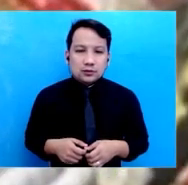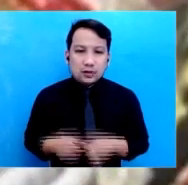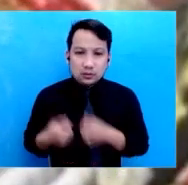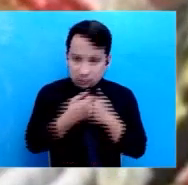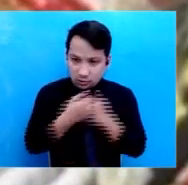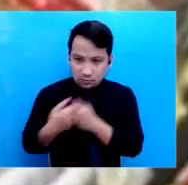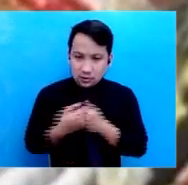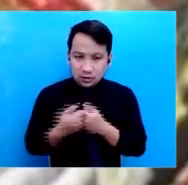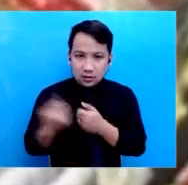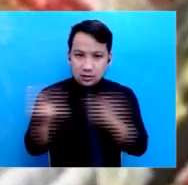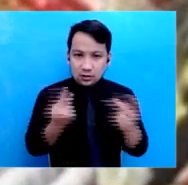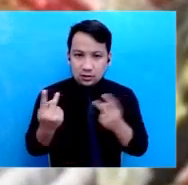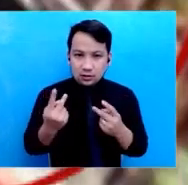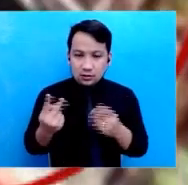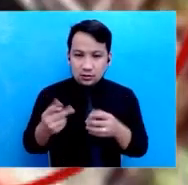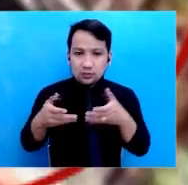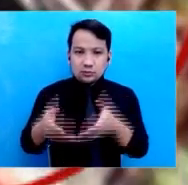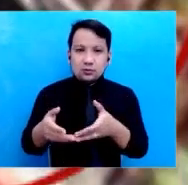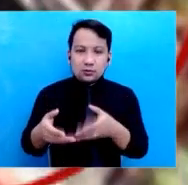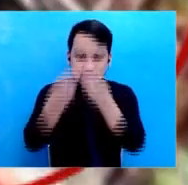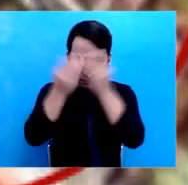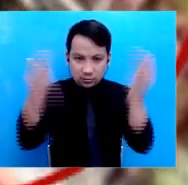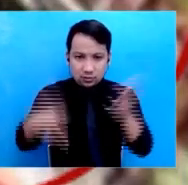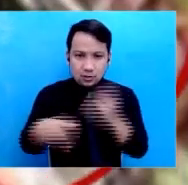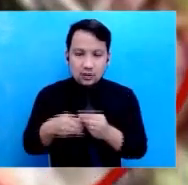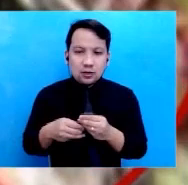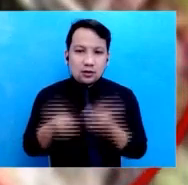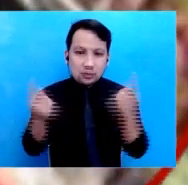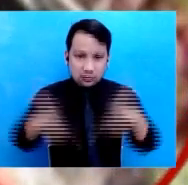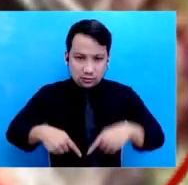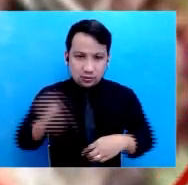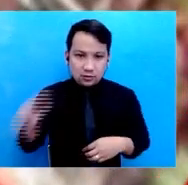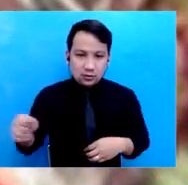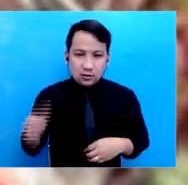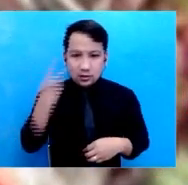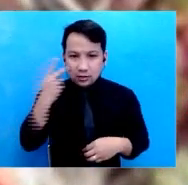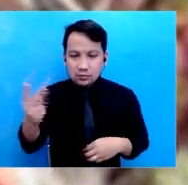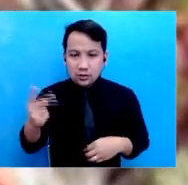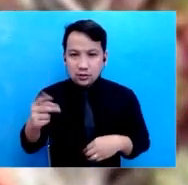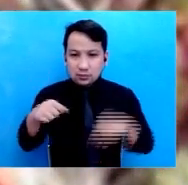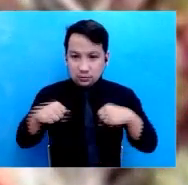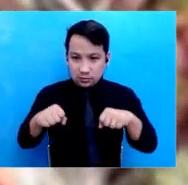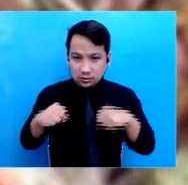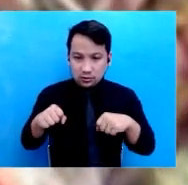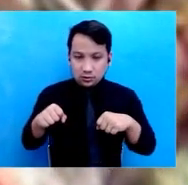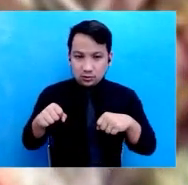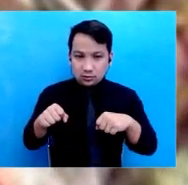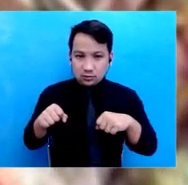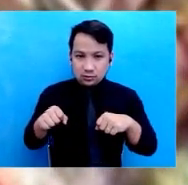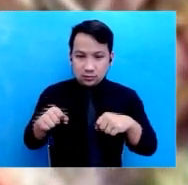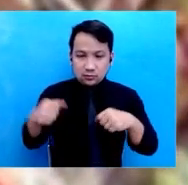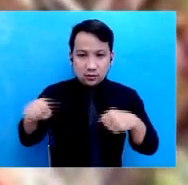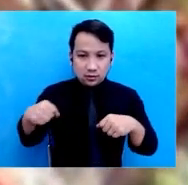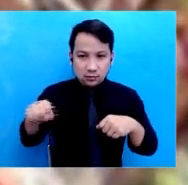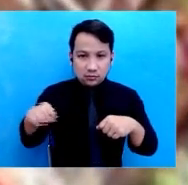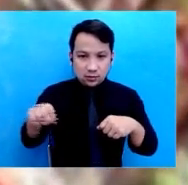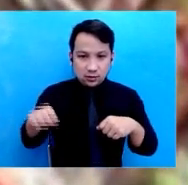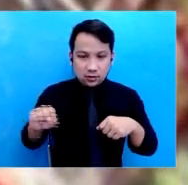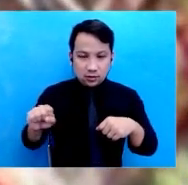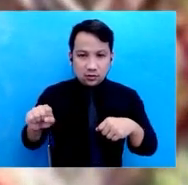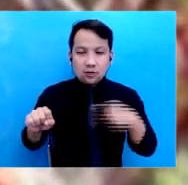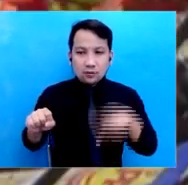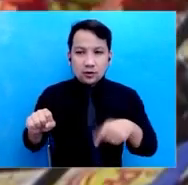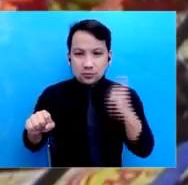Nagpambunuan dalawa sa kalsada. Sa gitna niyan, makikita ang kasabwat ng suspect na pinapaandar na ang motorsiklo